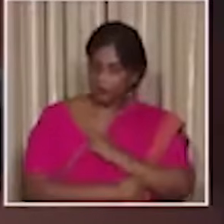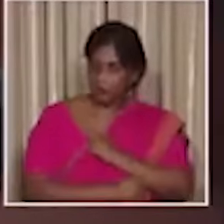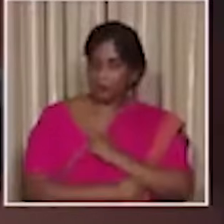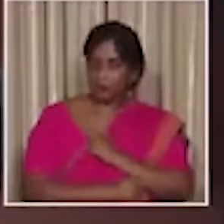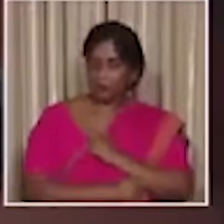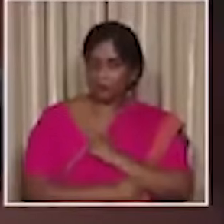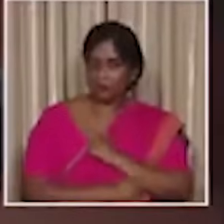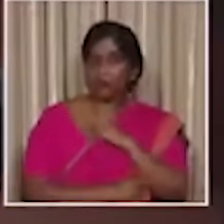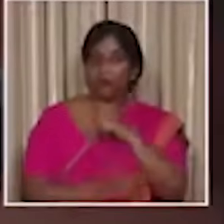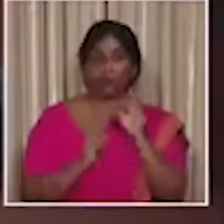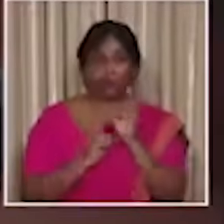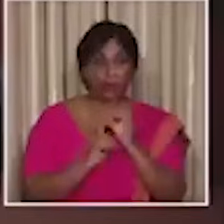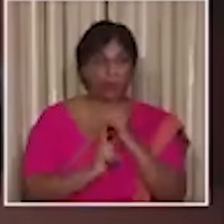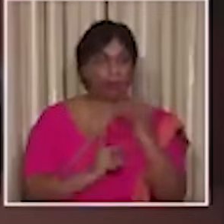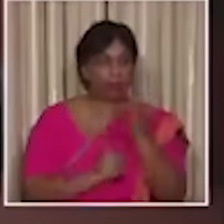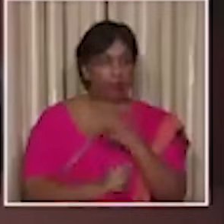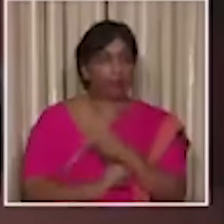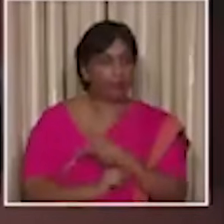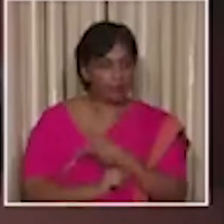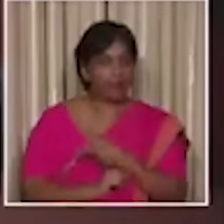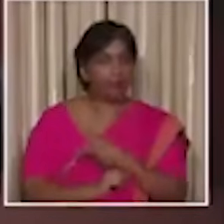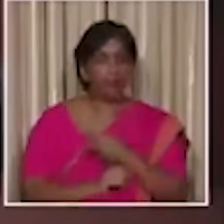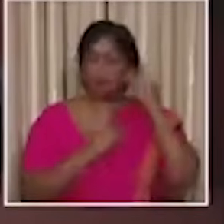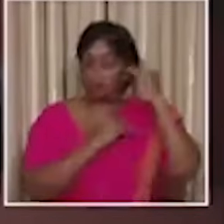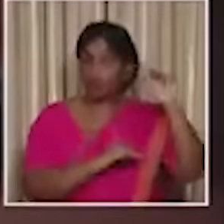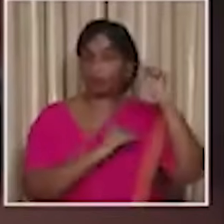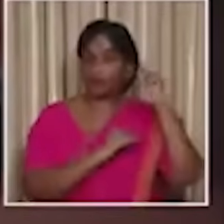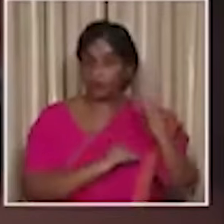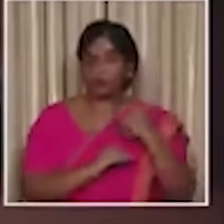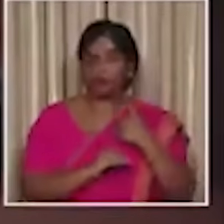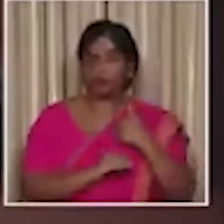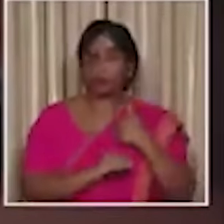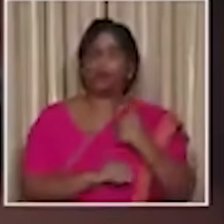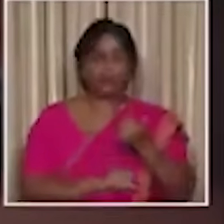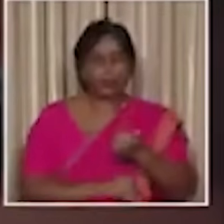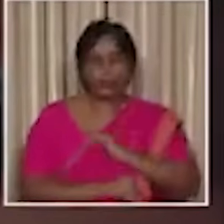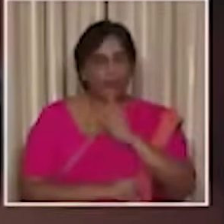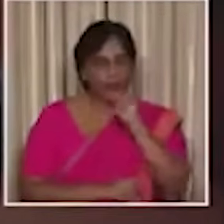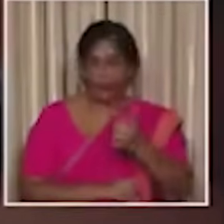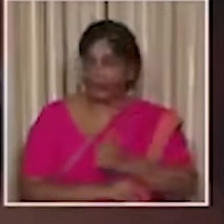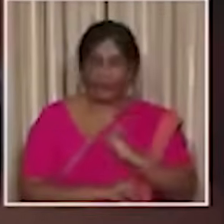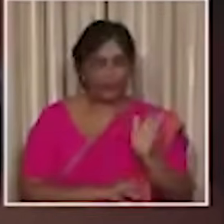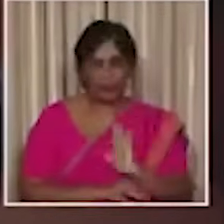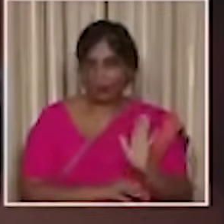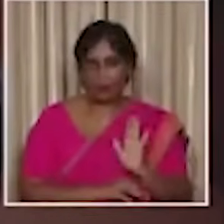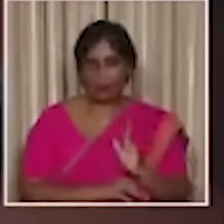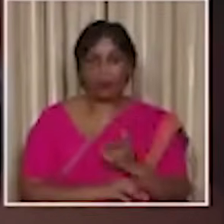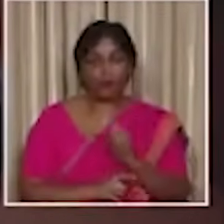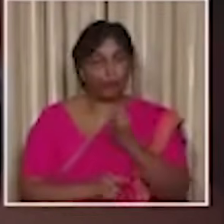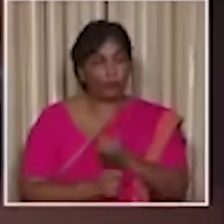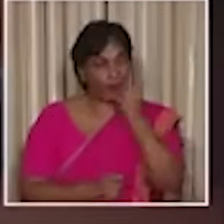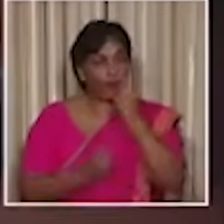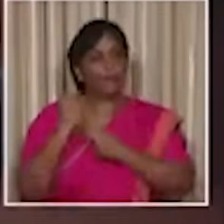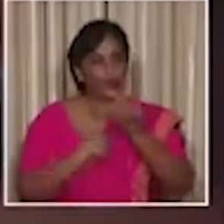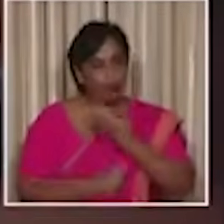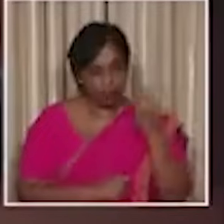මේ රොක් පොස්ට්පේඩ් පටවන එකට යවන එකට මම මූලික වශයෙන් පක්ෂපාතී නැහැ. මේක වැලියුවේට් කරන්න පුළුවන්.